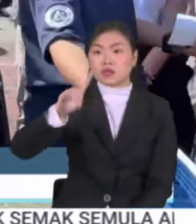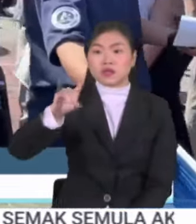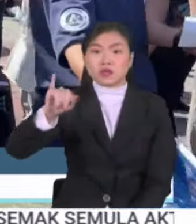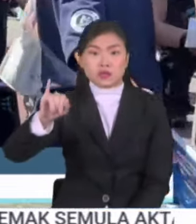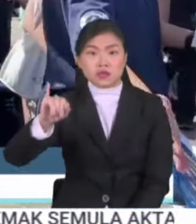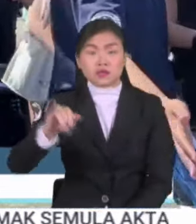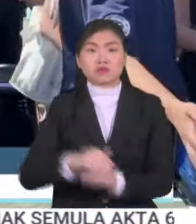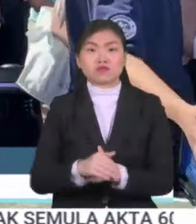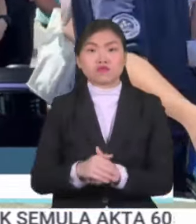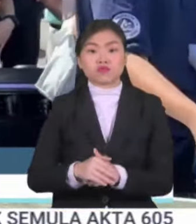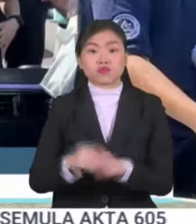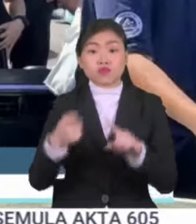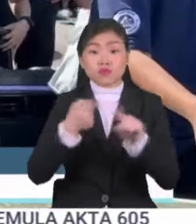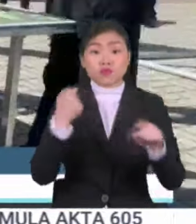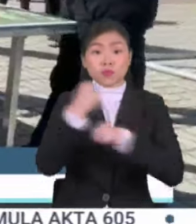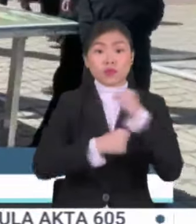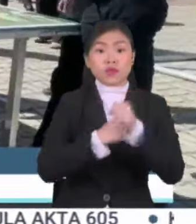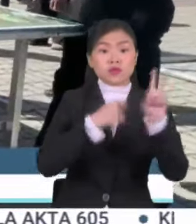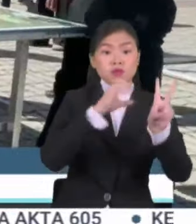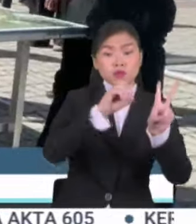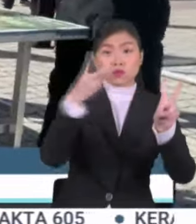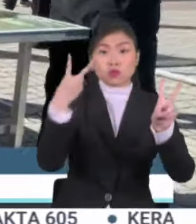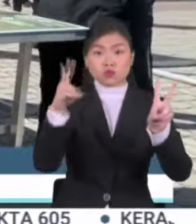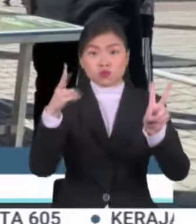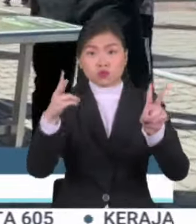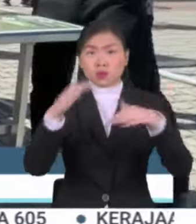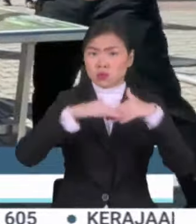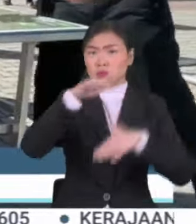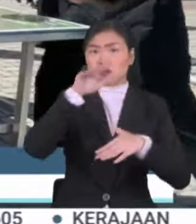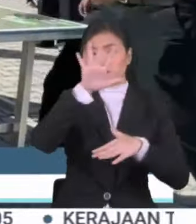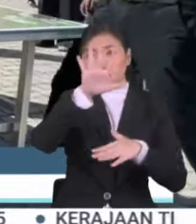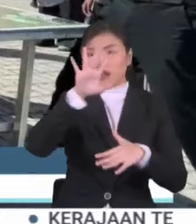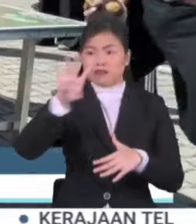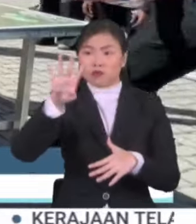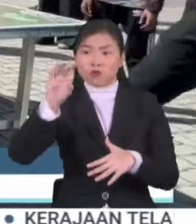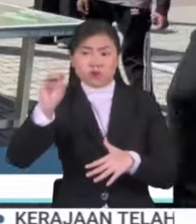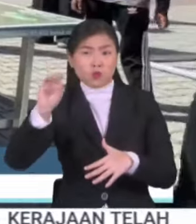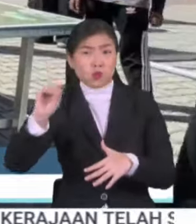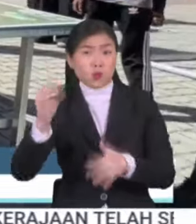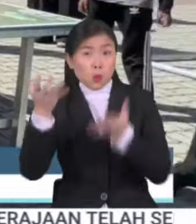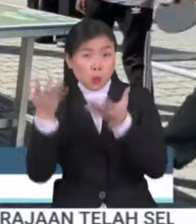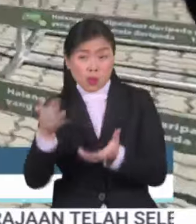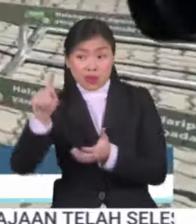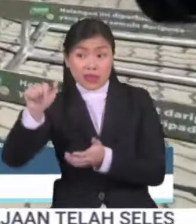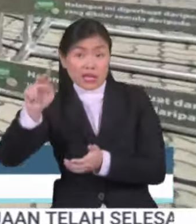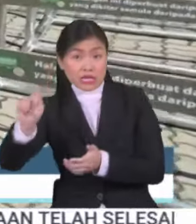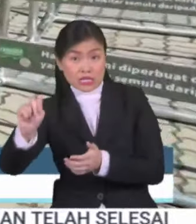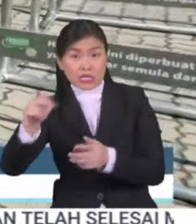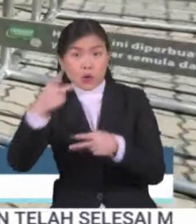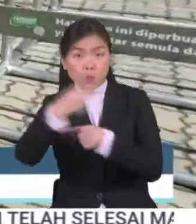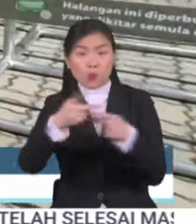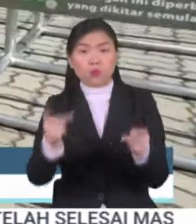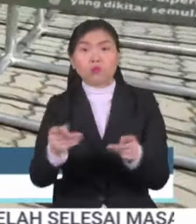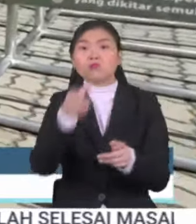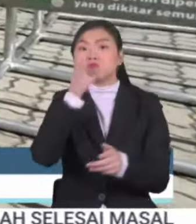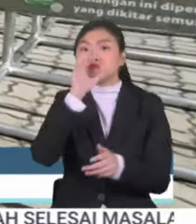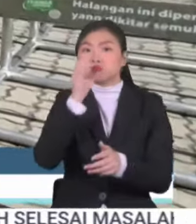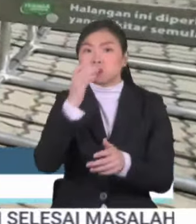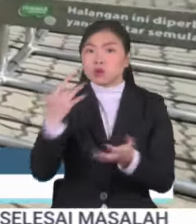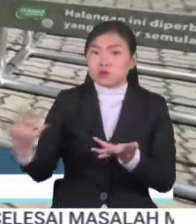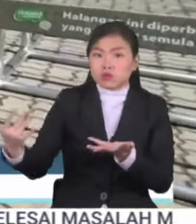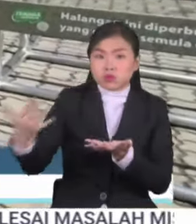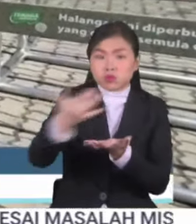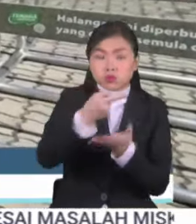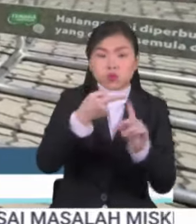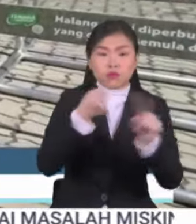Muhammad. Sejak tahun 2012, lebih 5,400 tan kotak minuman terpakai dikumpulkan dari lebih